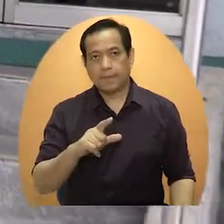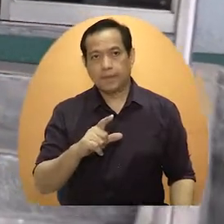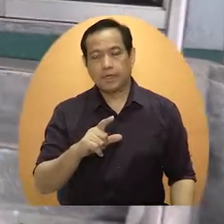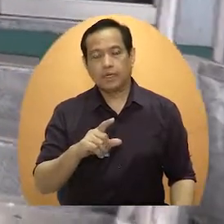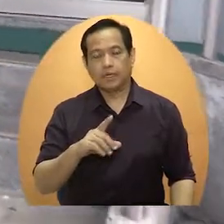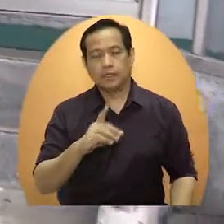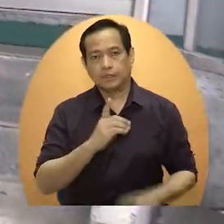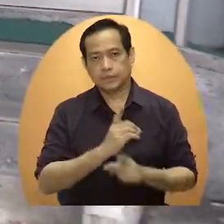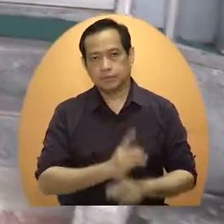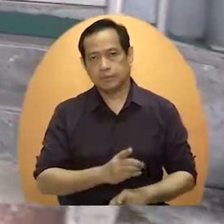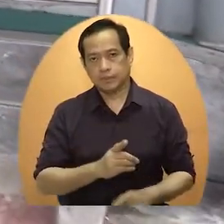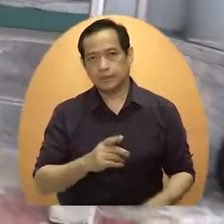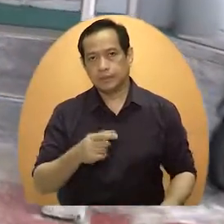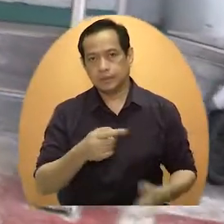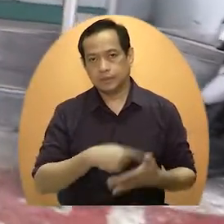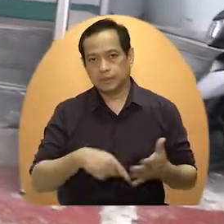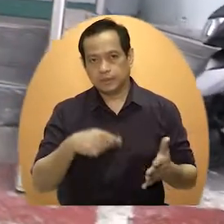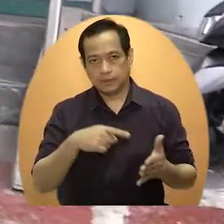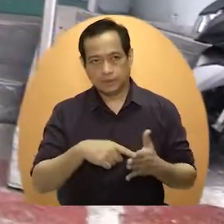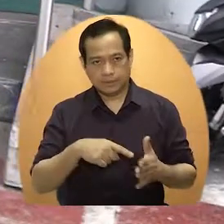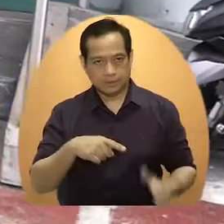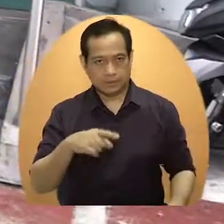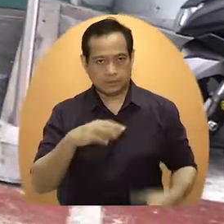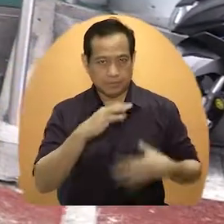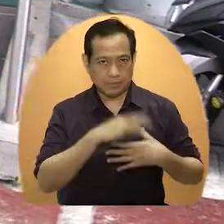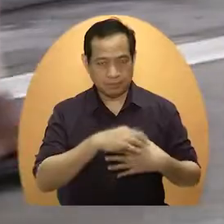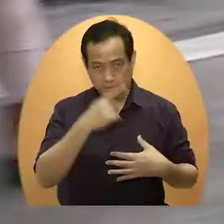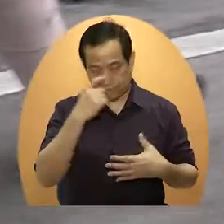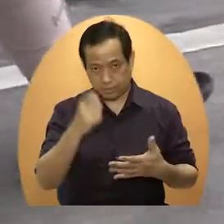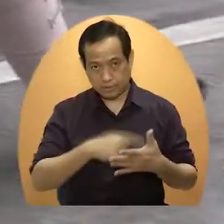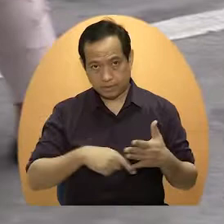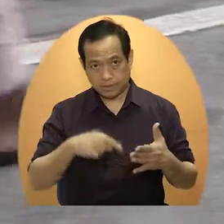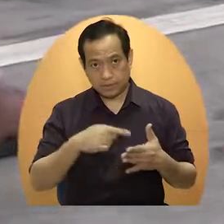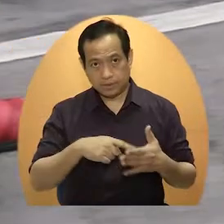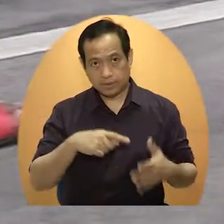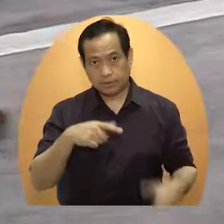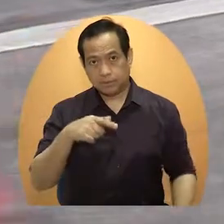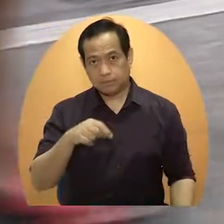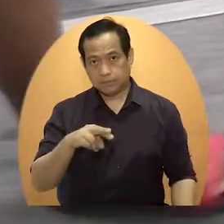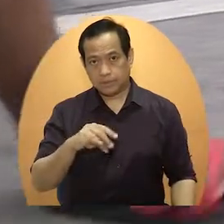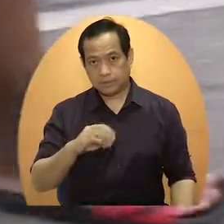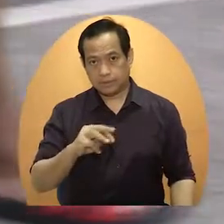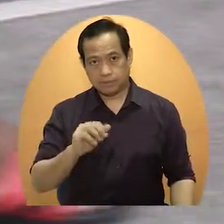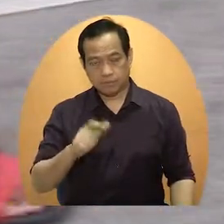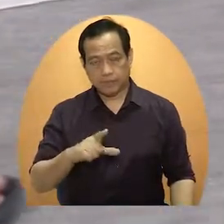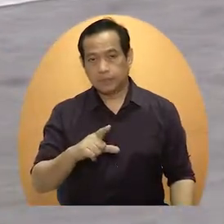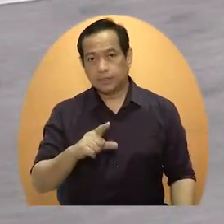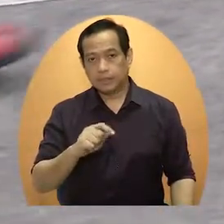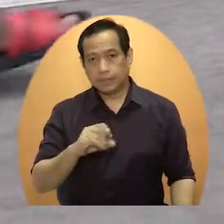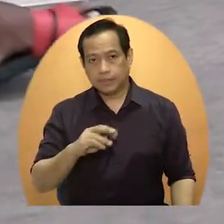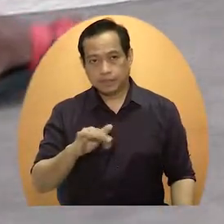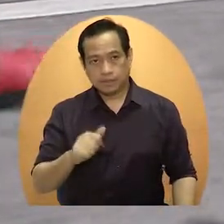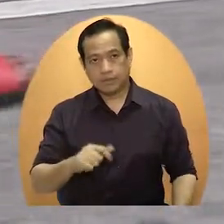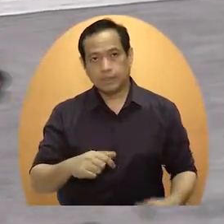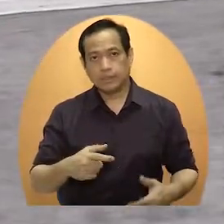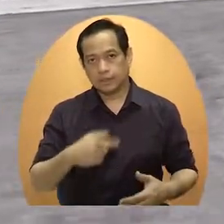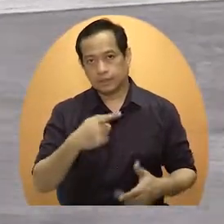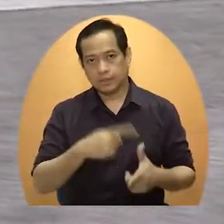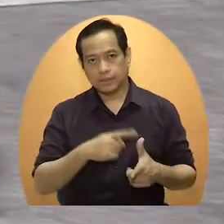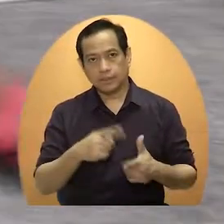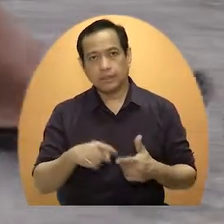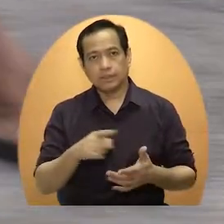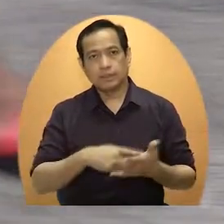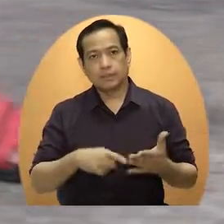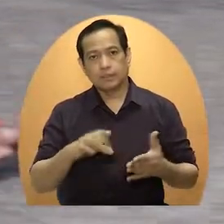makapagtrabaho dulot ng malunion proximal tibia. At nito lamang Pebrero, nagbukas ng kaso si Inri tungkol